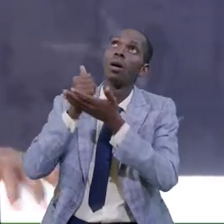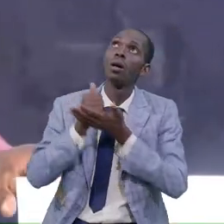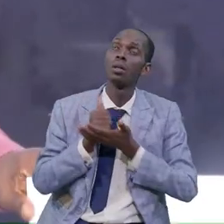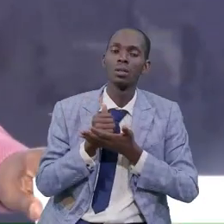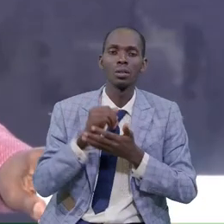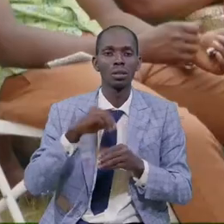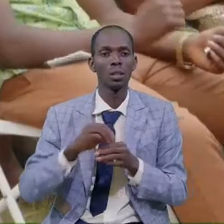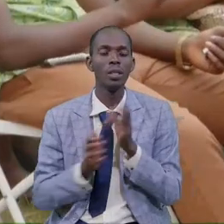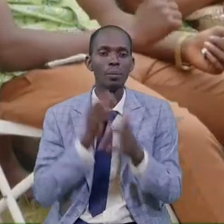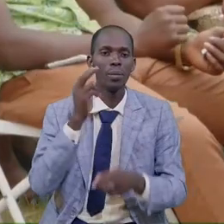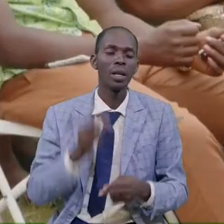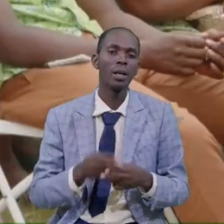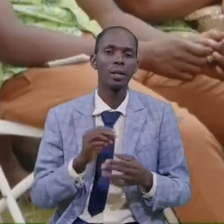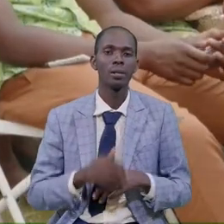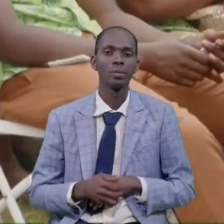de Jésus.